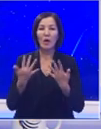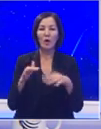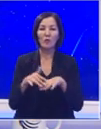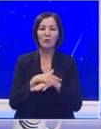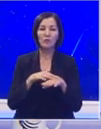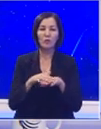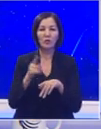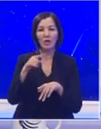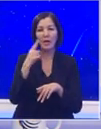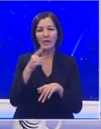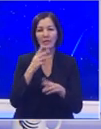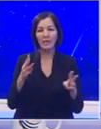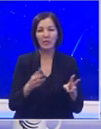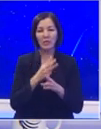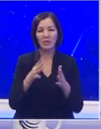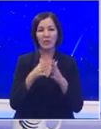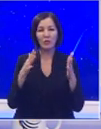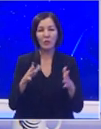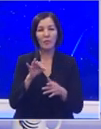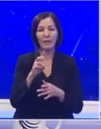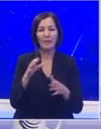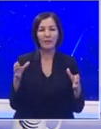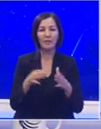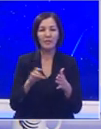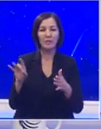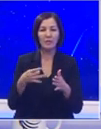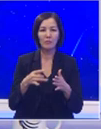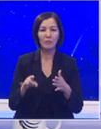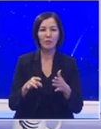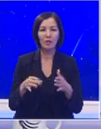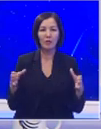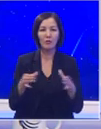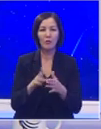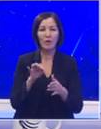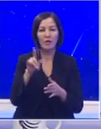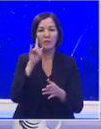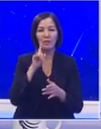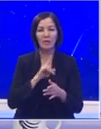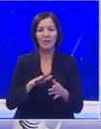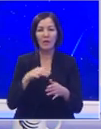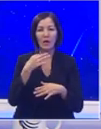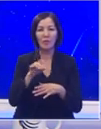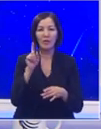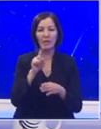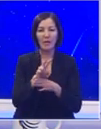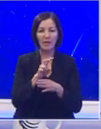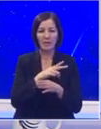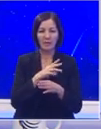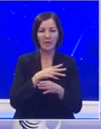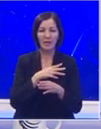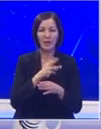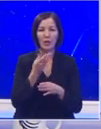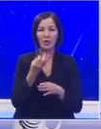Ауыл жұртының айтар тілегі аз емес. Аманат партиясының республикалық мобильді қабылдау тобы Еңбекші Қазақ ауданына аялдады. Шелекке